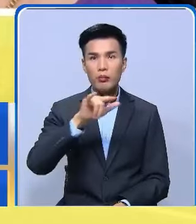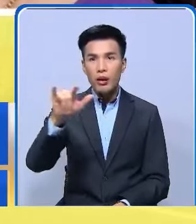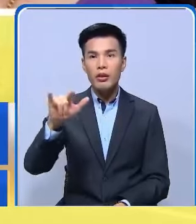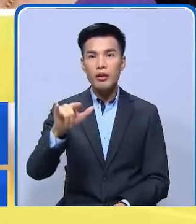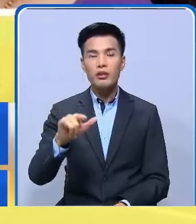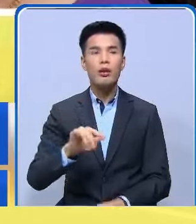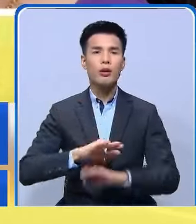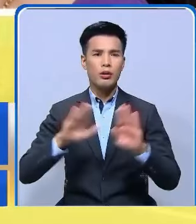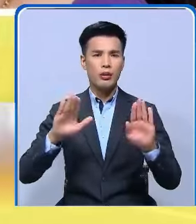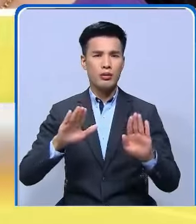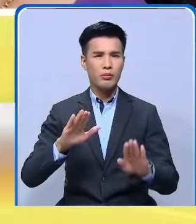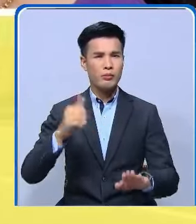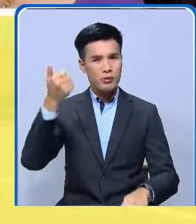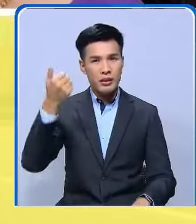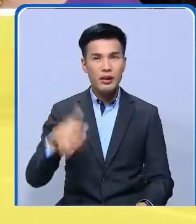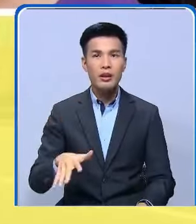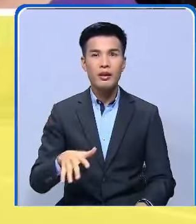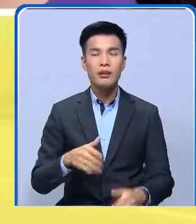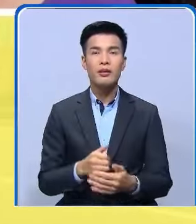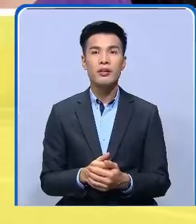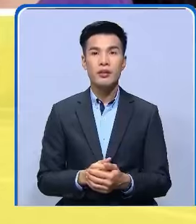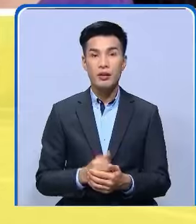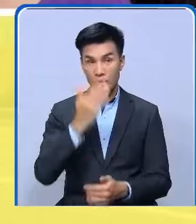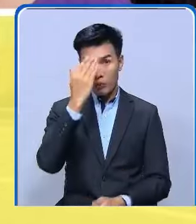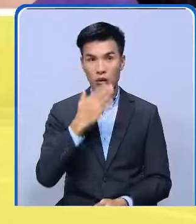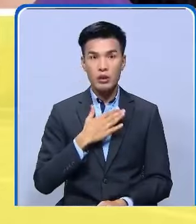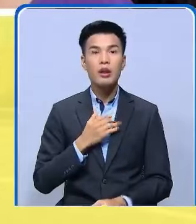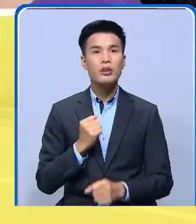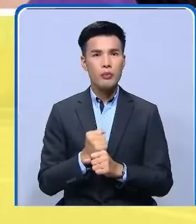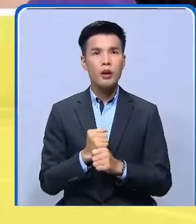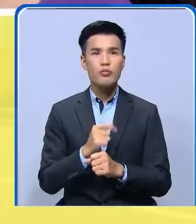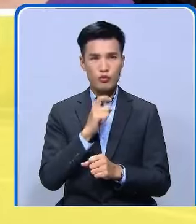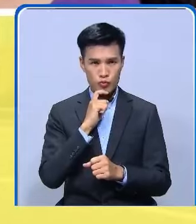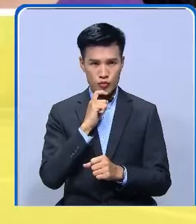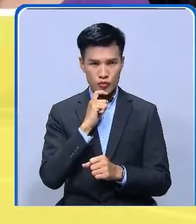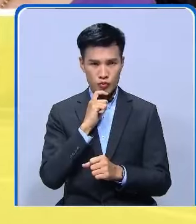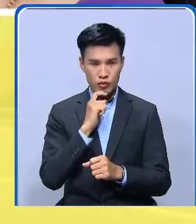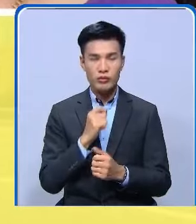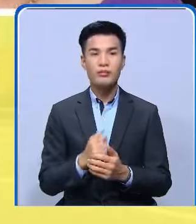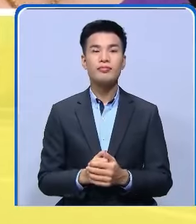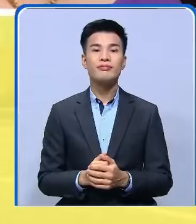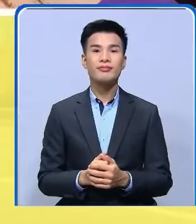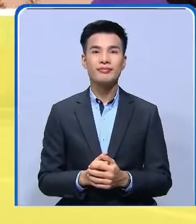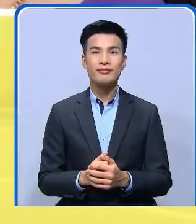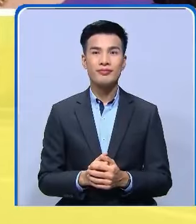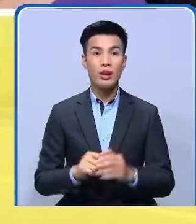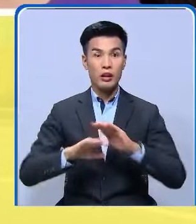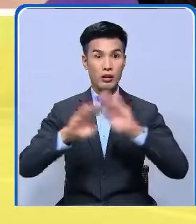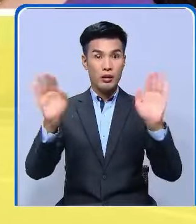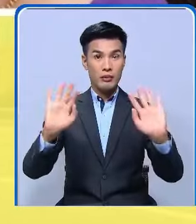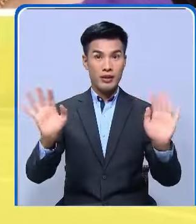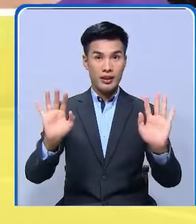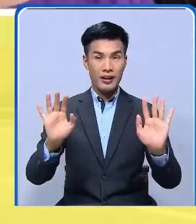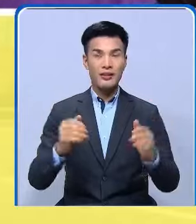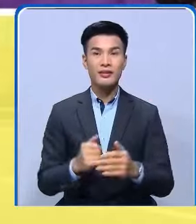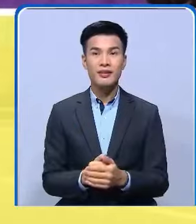เลิกได้ยังไงมันเลิกไม่ได้คือมันติดพันนะมันติดพันกันอยู่นะคะ ครับ เลิกไม่ได้จ้ะเจ๊ฝ